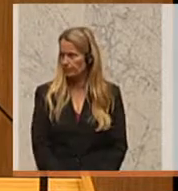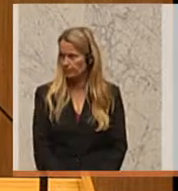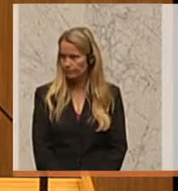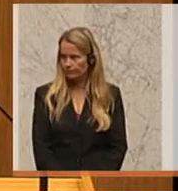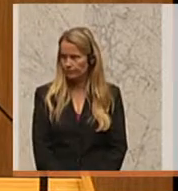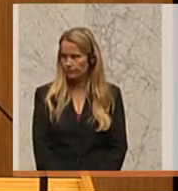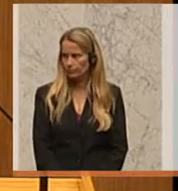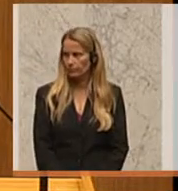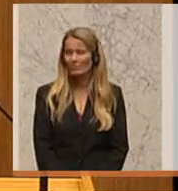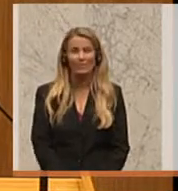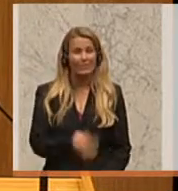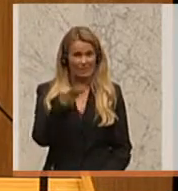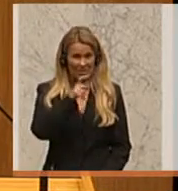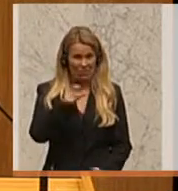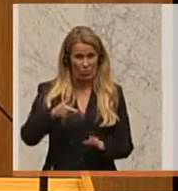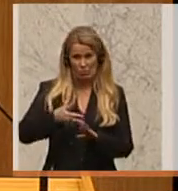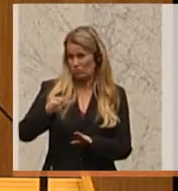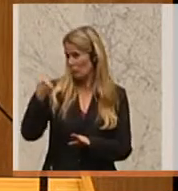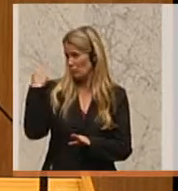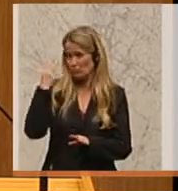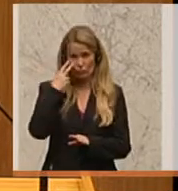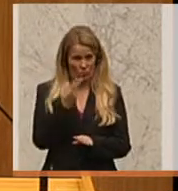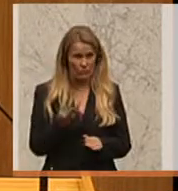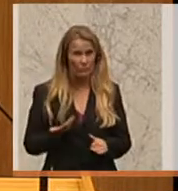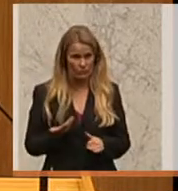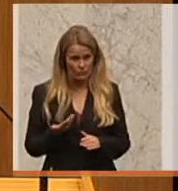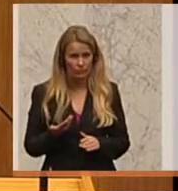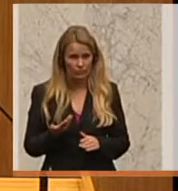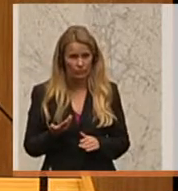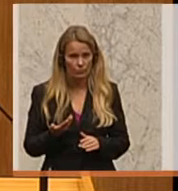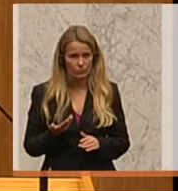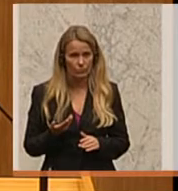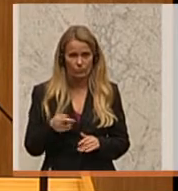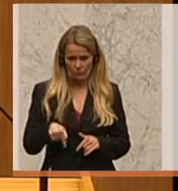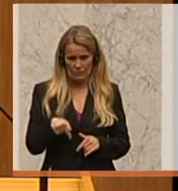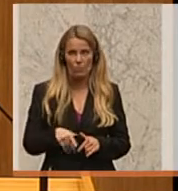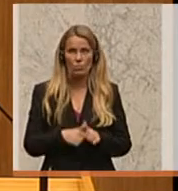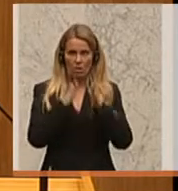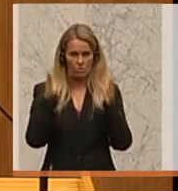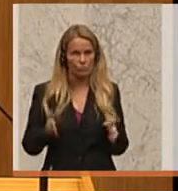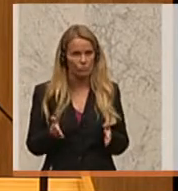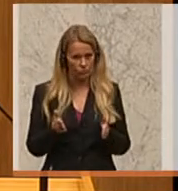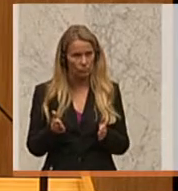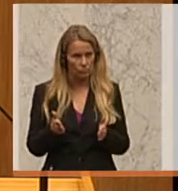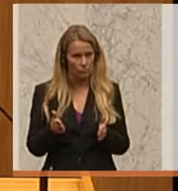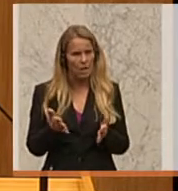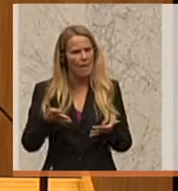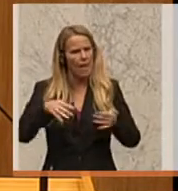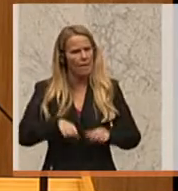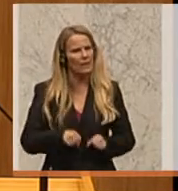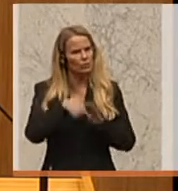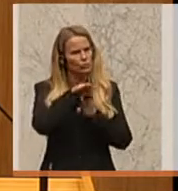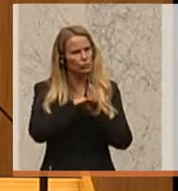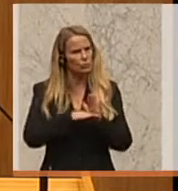ich 4 Wochen zurückblicke, haben wir hier im Hohen Haus ein Ermächtigungsgesetz